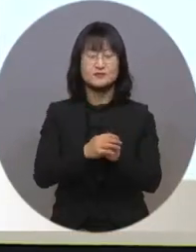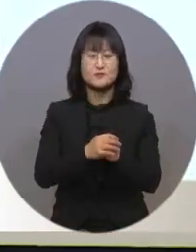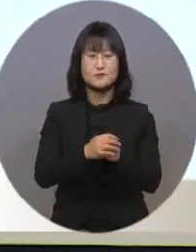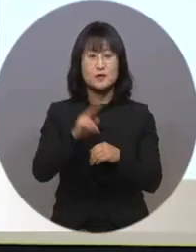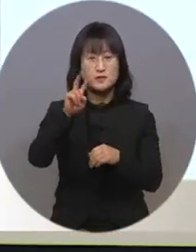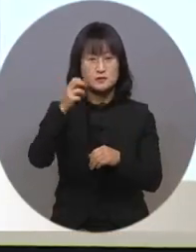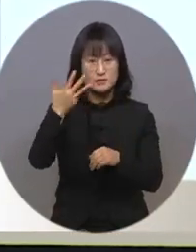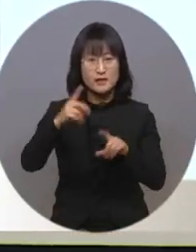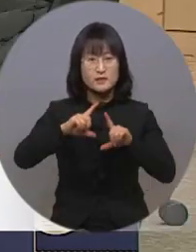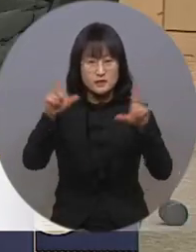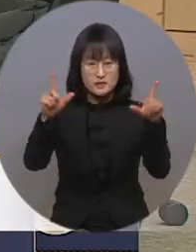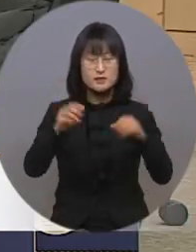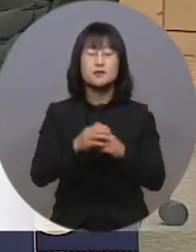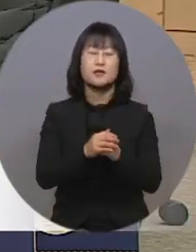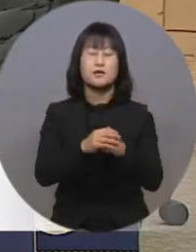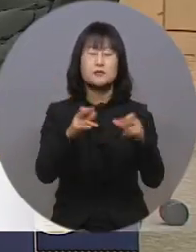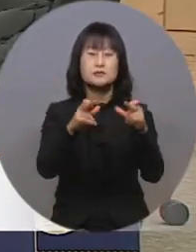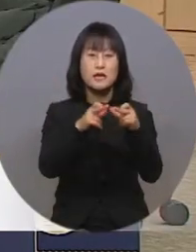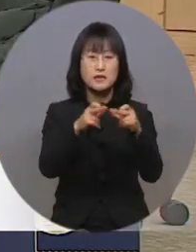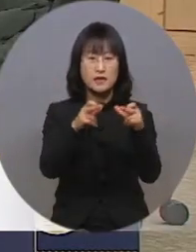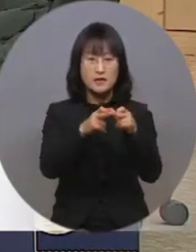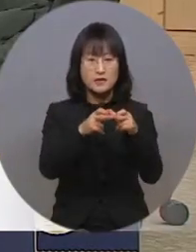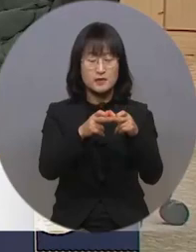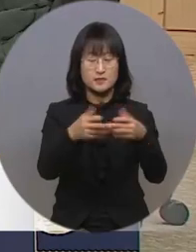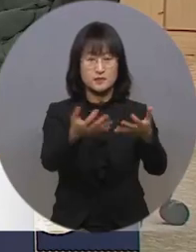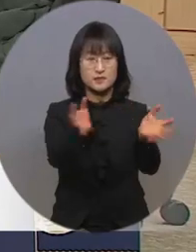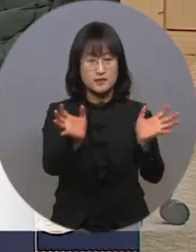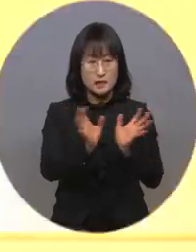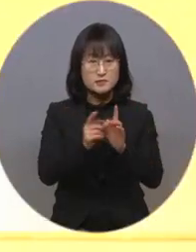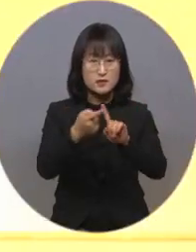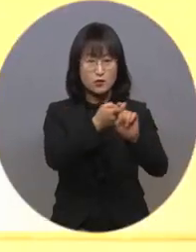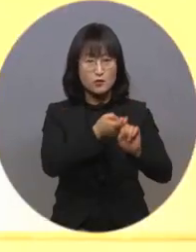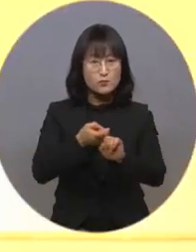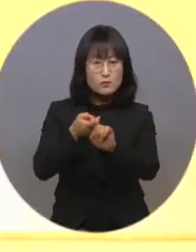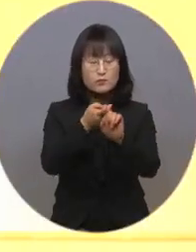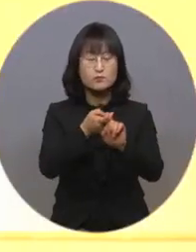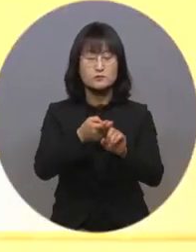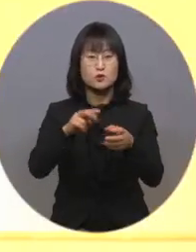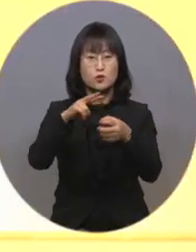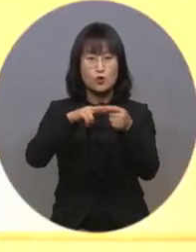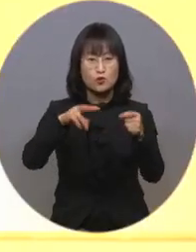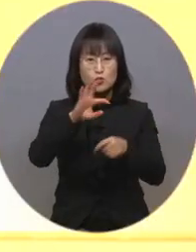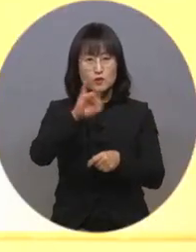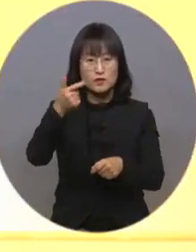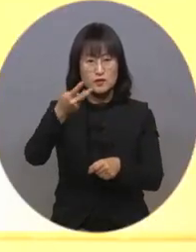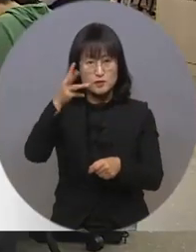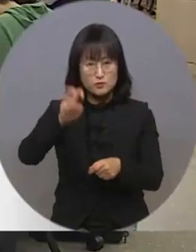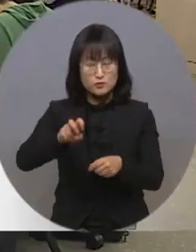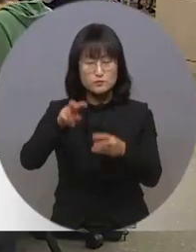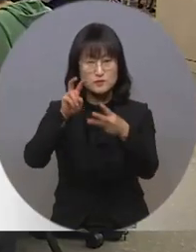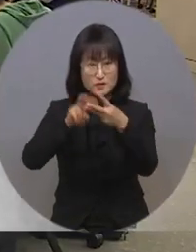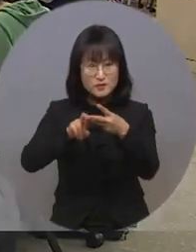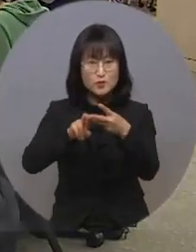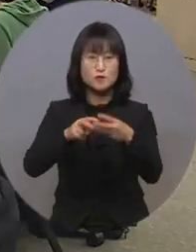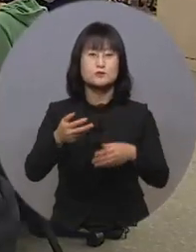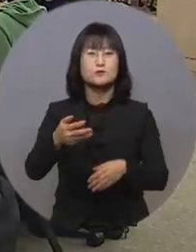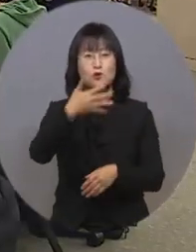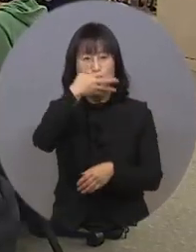28일 한국장애인단체 총연맹은 여의도 이름센터에서 장애 청소년 꿈나눔팜 발표회를